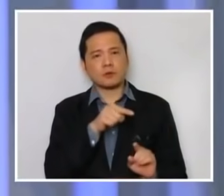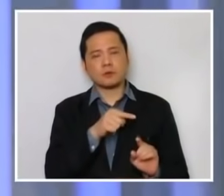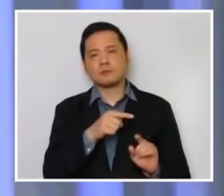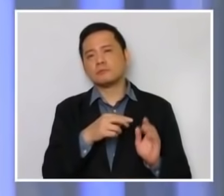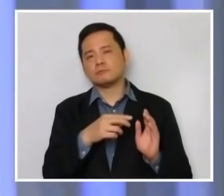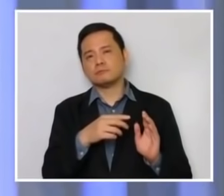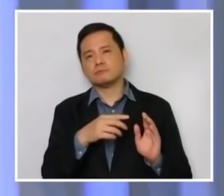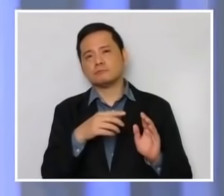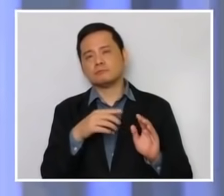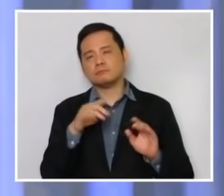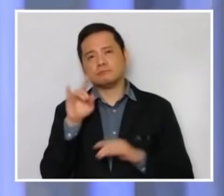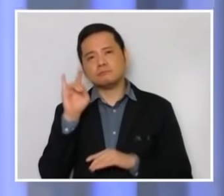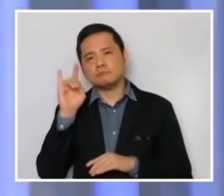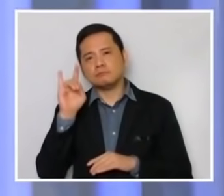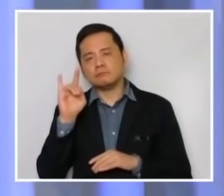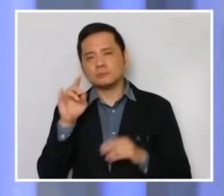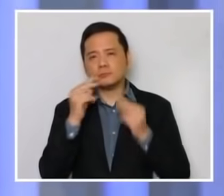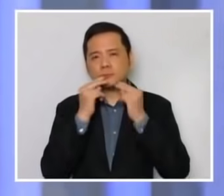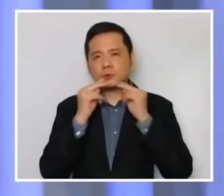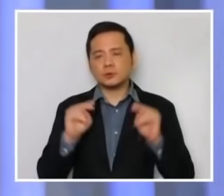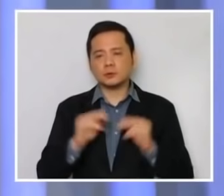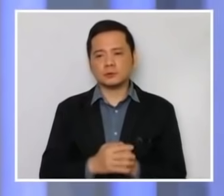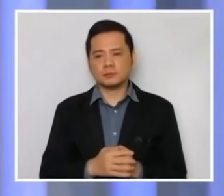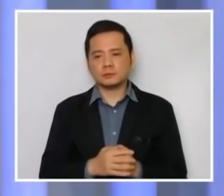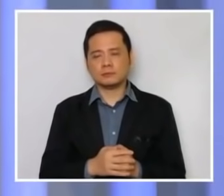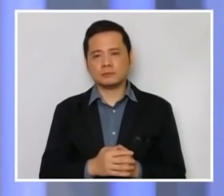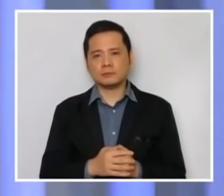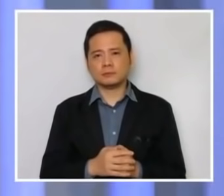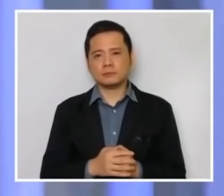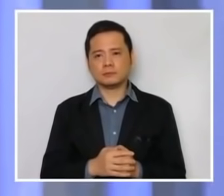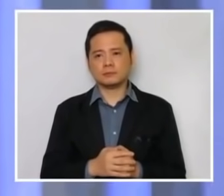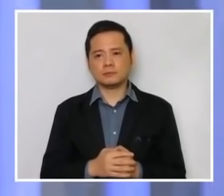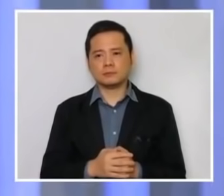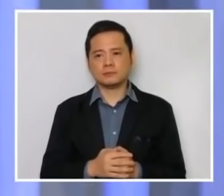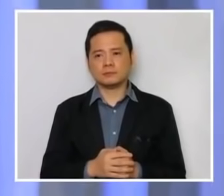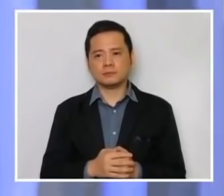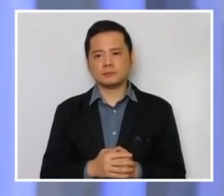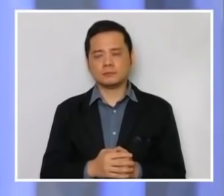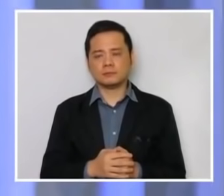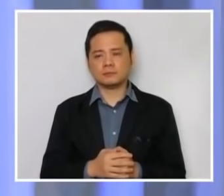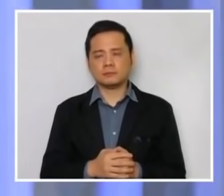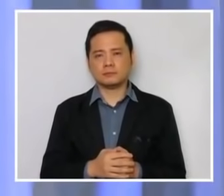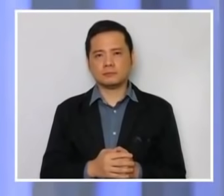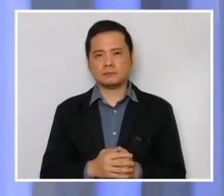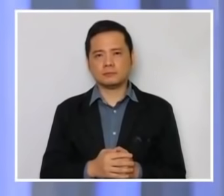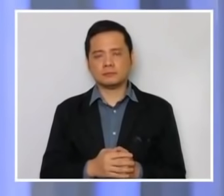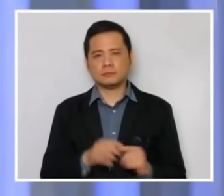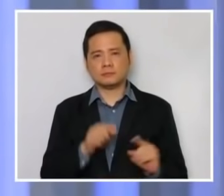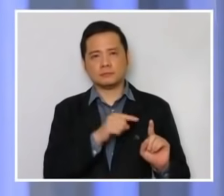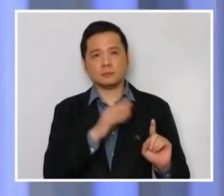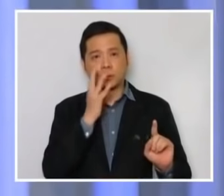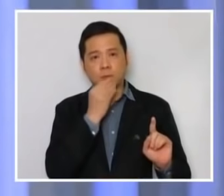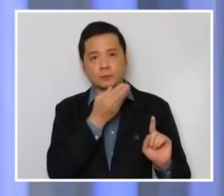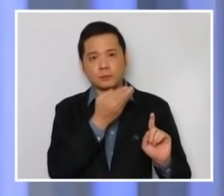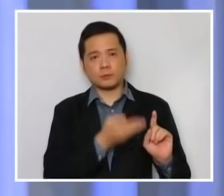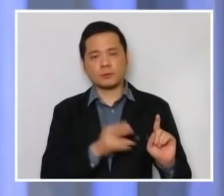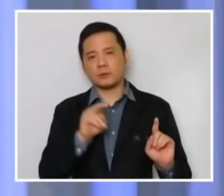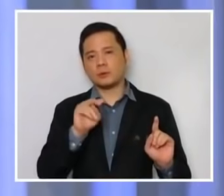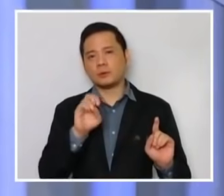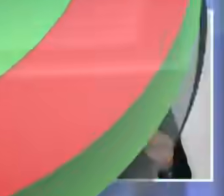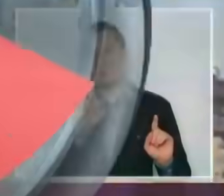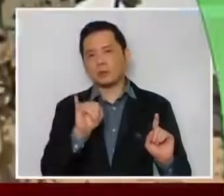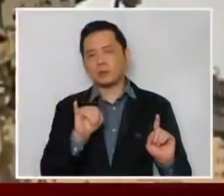po siya ng pamayag at boses ng masa. Yan po si Kabayang Noli de Castro.